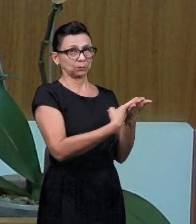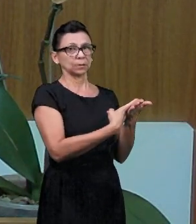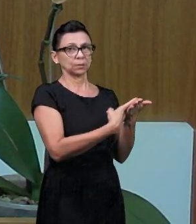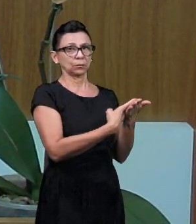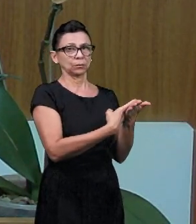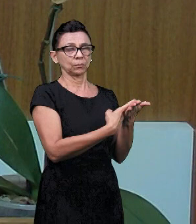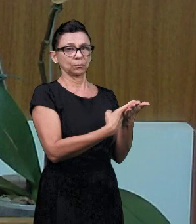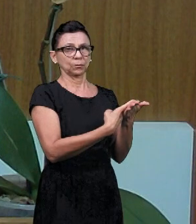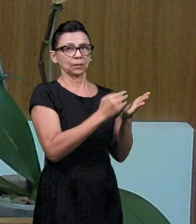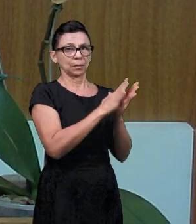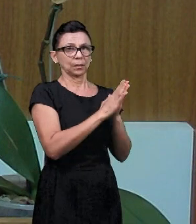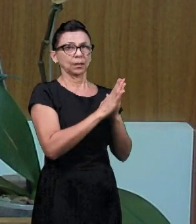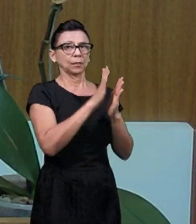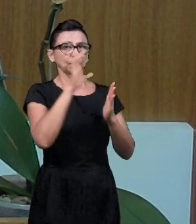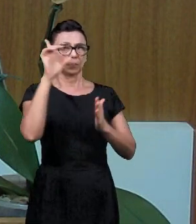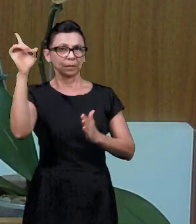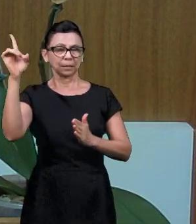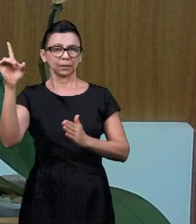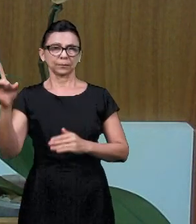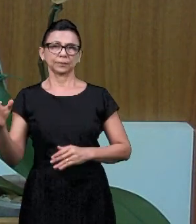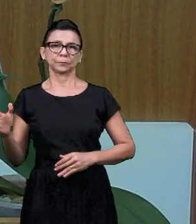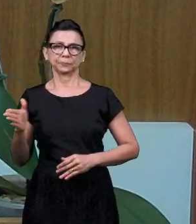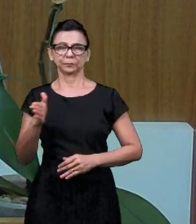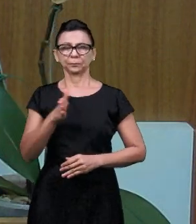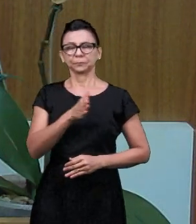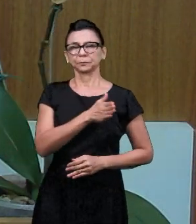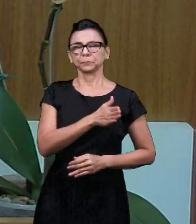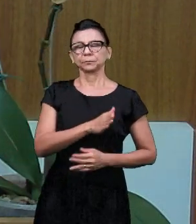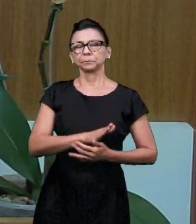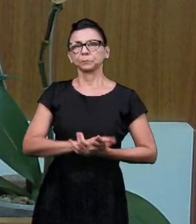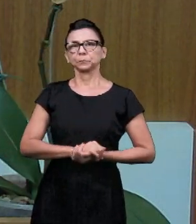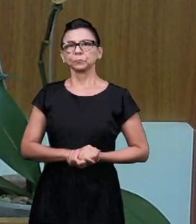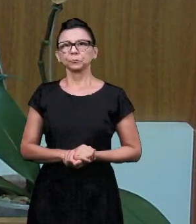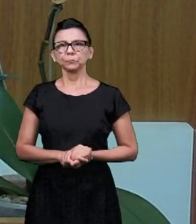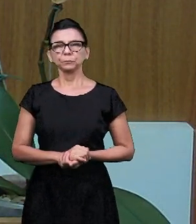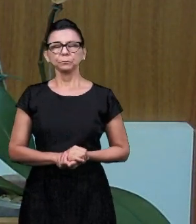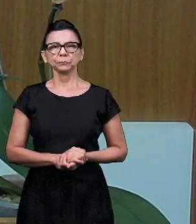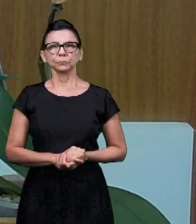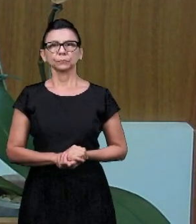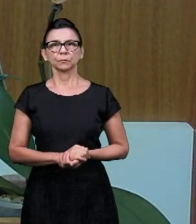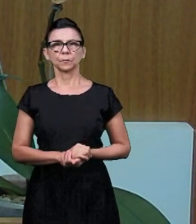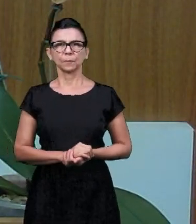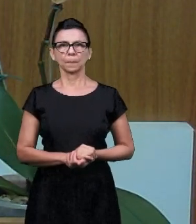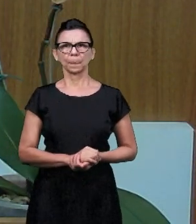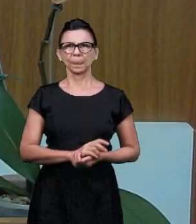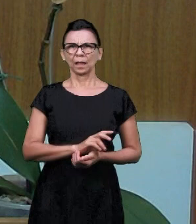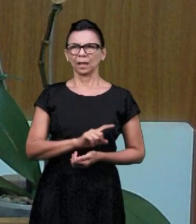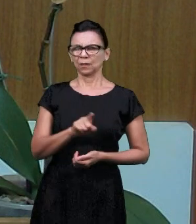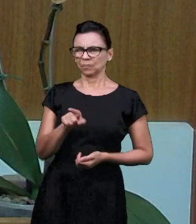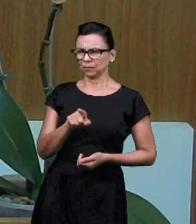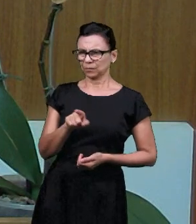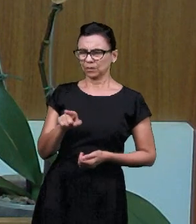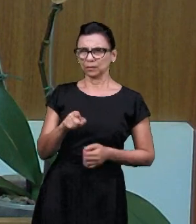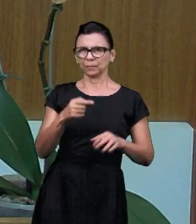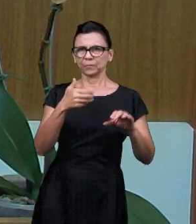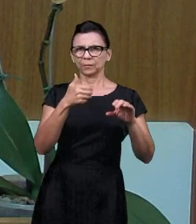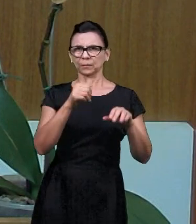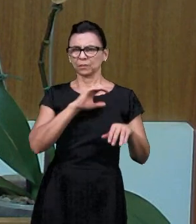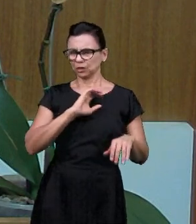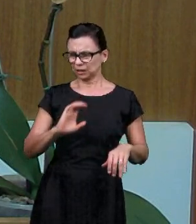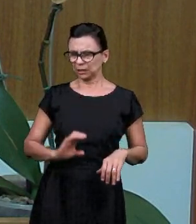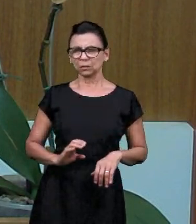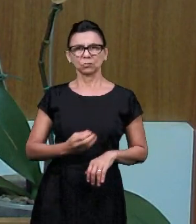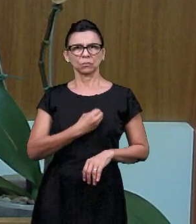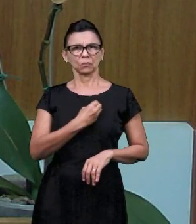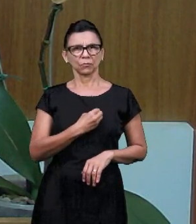pasteur qui va suivre va répondre. Donc le texte dit, tu as le nom qui vit, le nom de Christ, de Jésus qui était vivant. Mais le